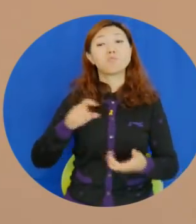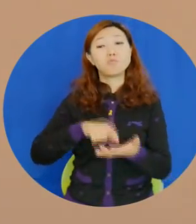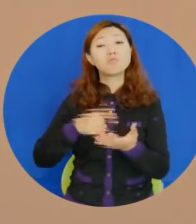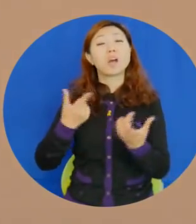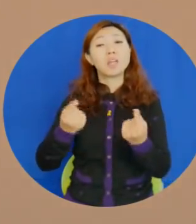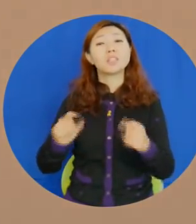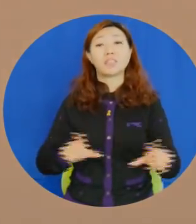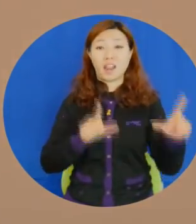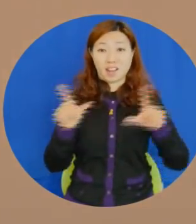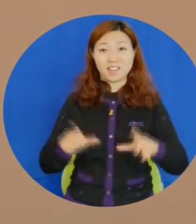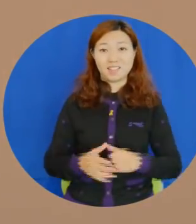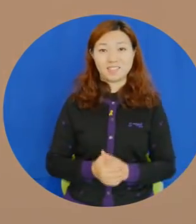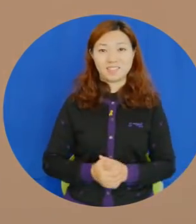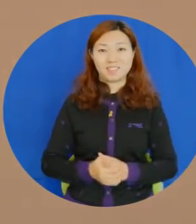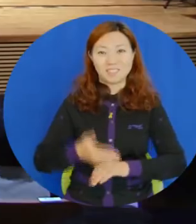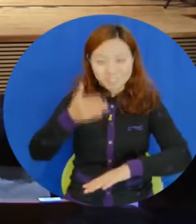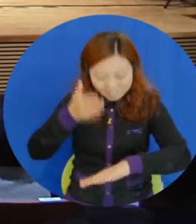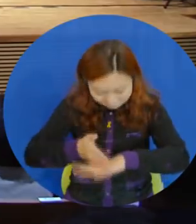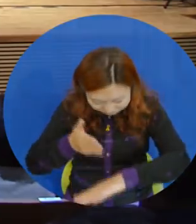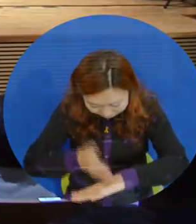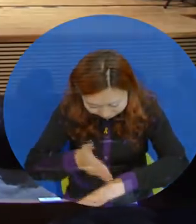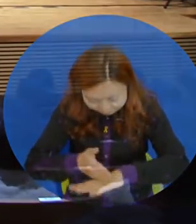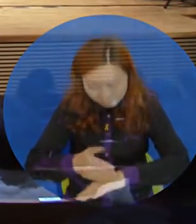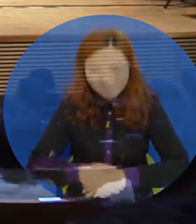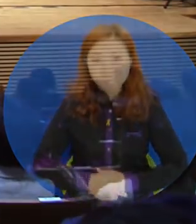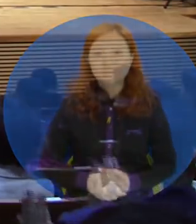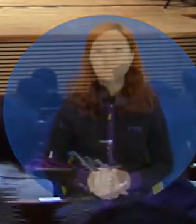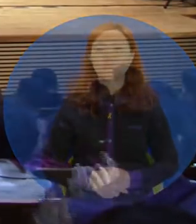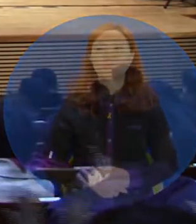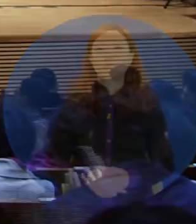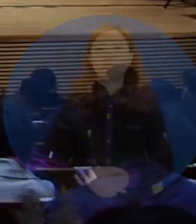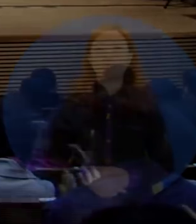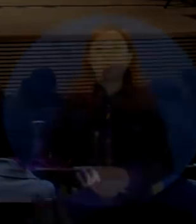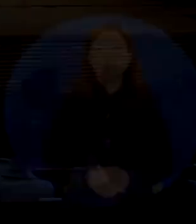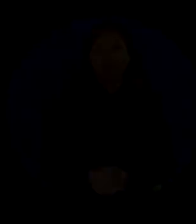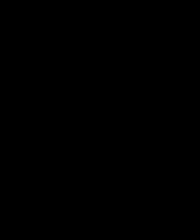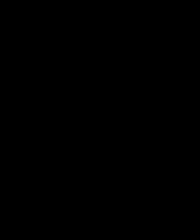정도의 자신감이 있어야 안 될까? 저는 그러고 살아요. 네, 감사합니다.